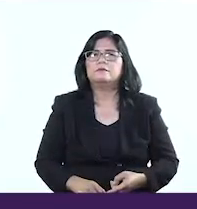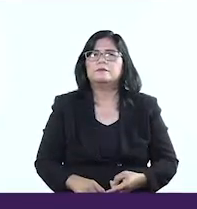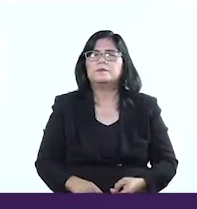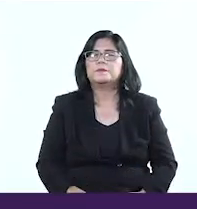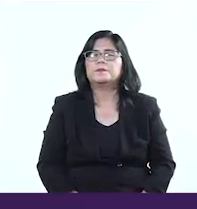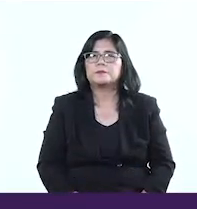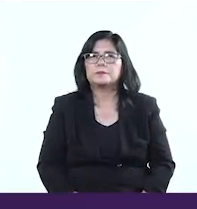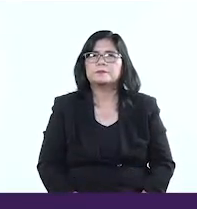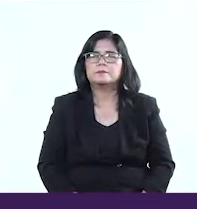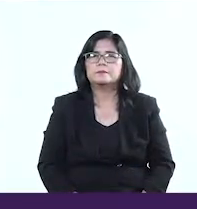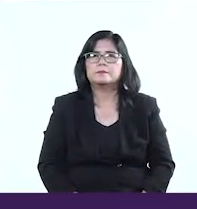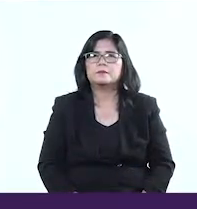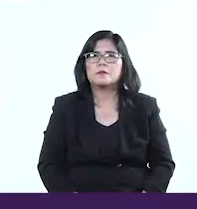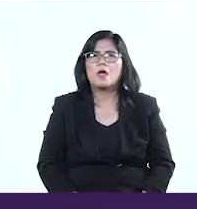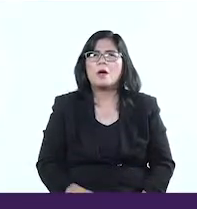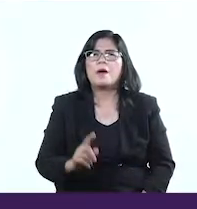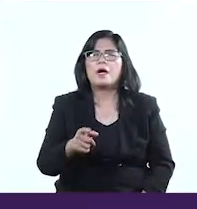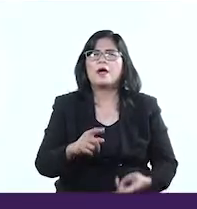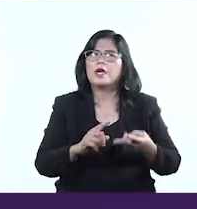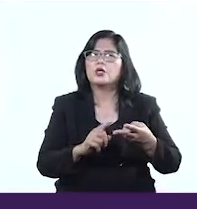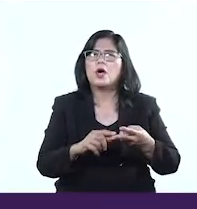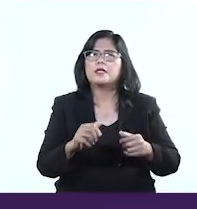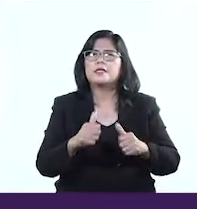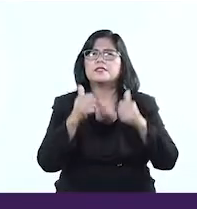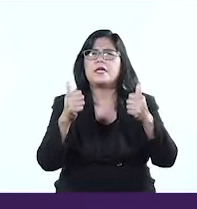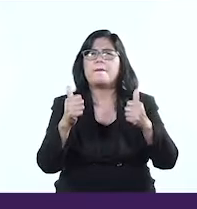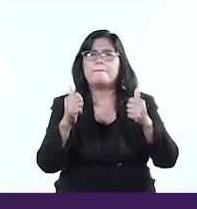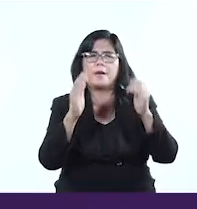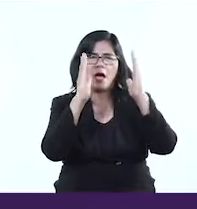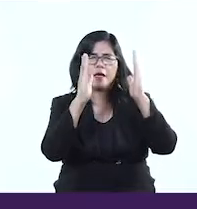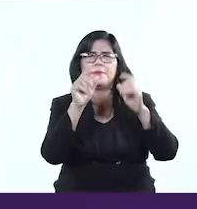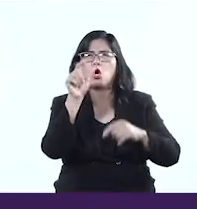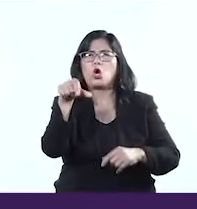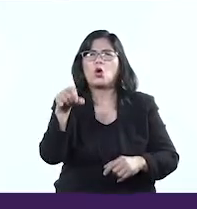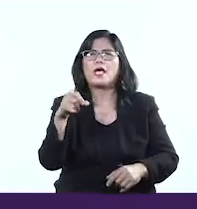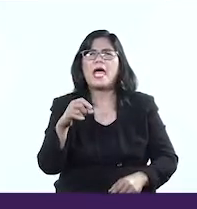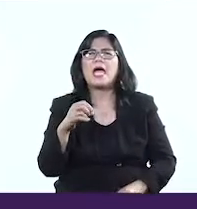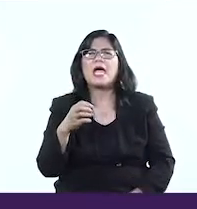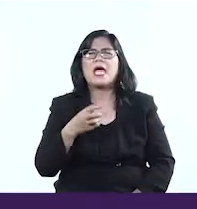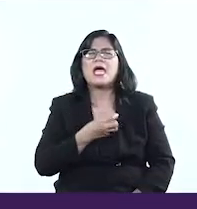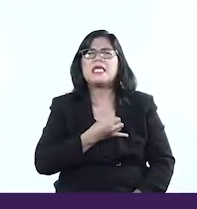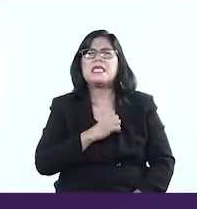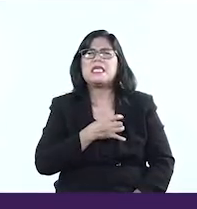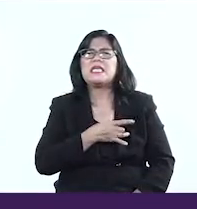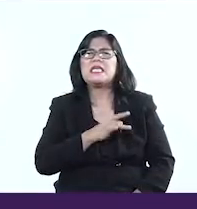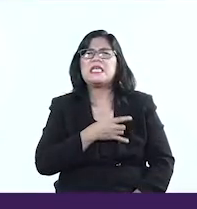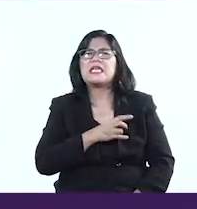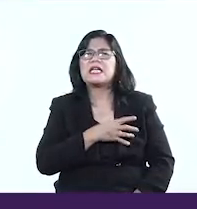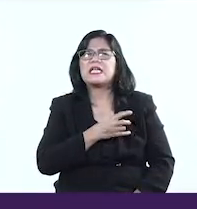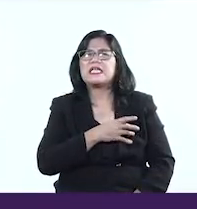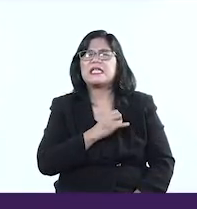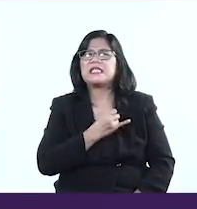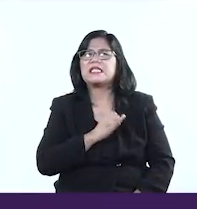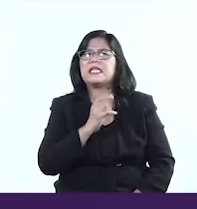terdalam hidup manusia maka yang kedua kita bersiap menghadapi orang-orang yang iri Hai kemudian